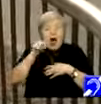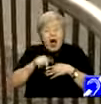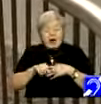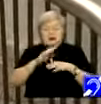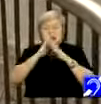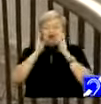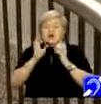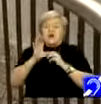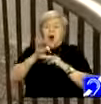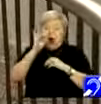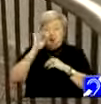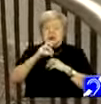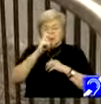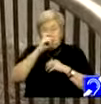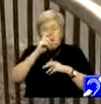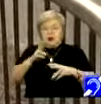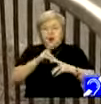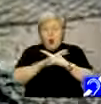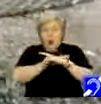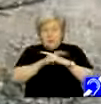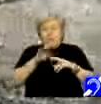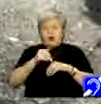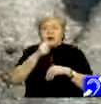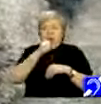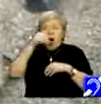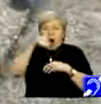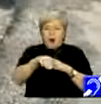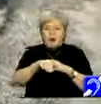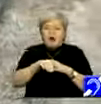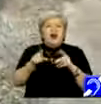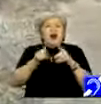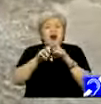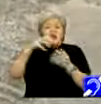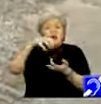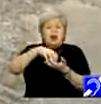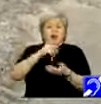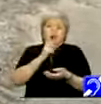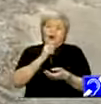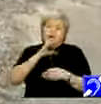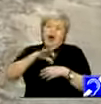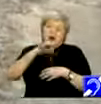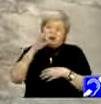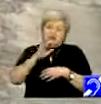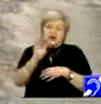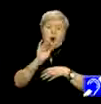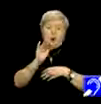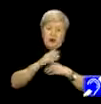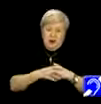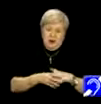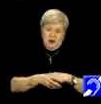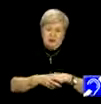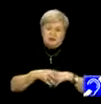trupul neînsuflețit, tot în apele barajului, în aceeași zonă în care au fost găsiți și copiii necați.